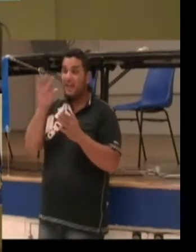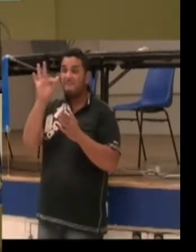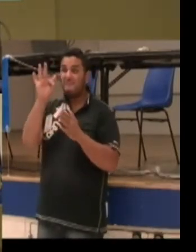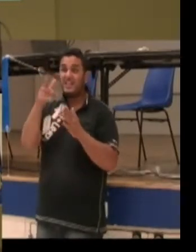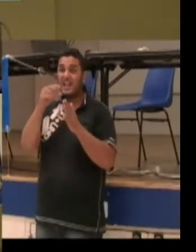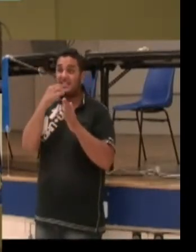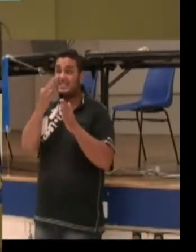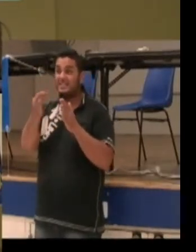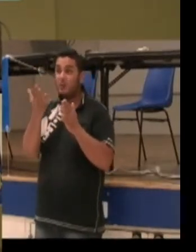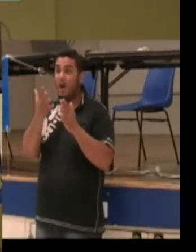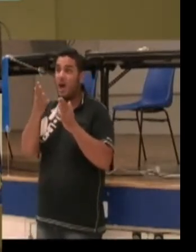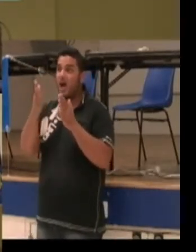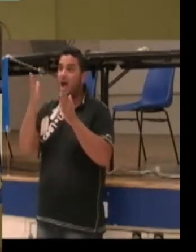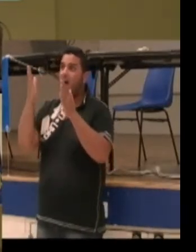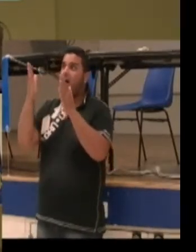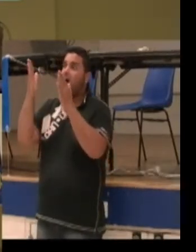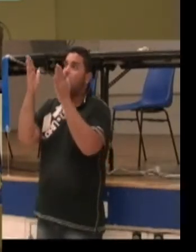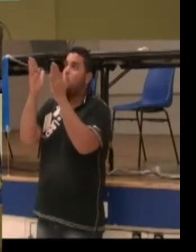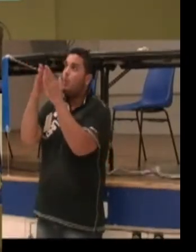grand savant musulman qui s'appelle